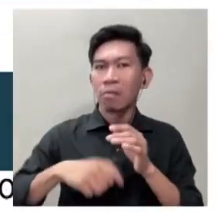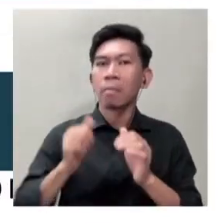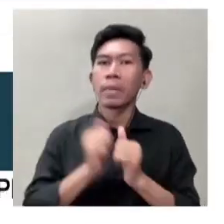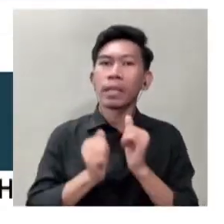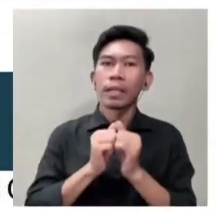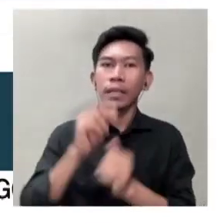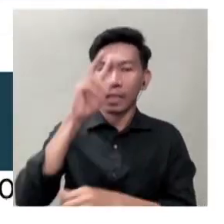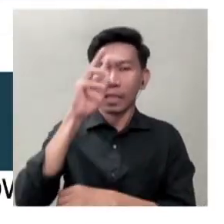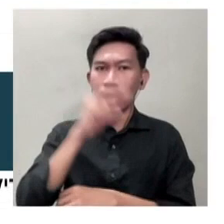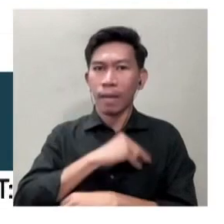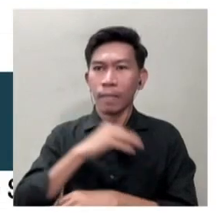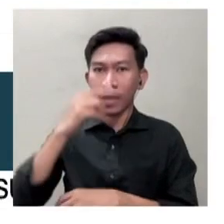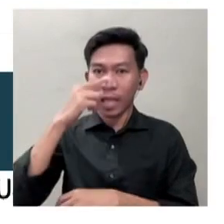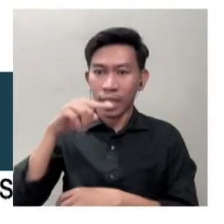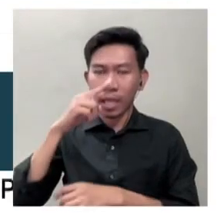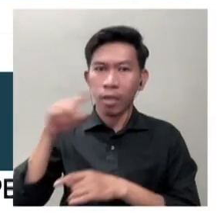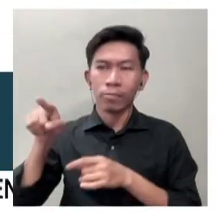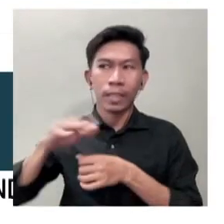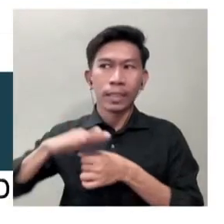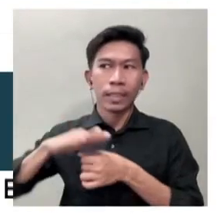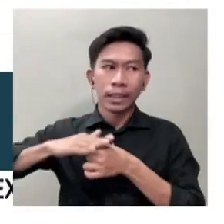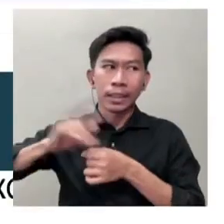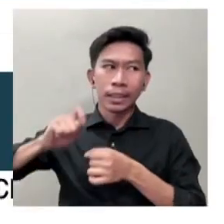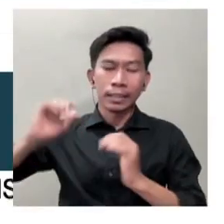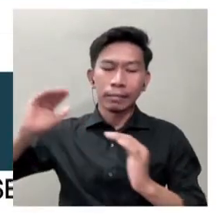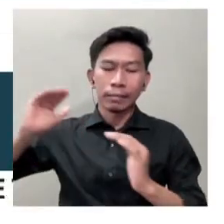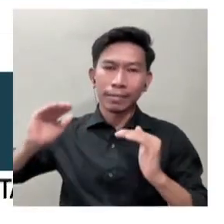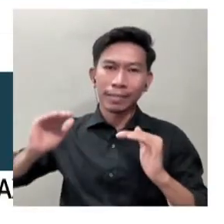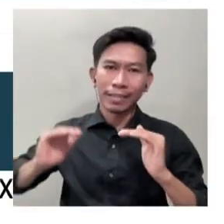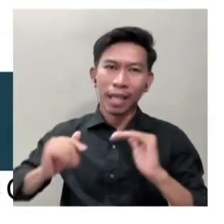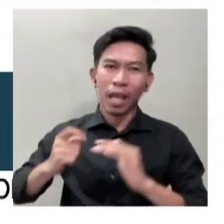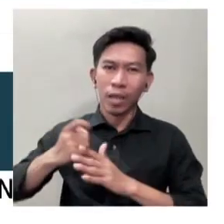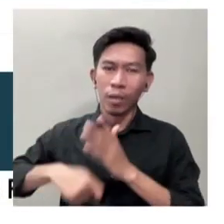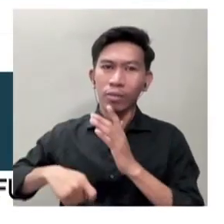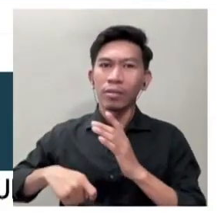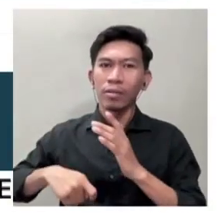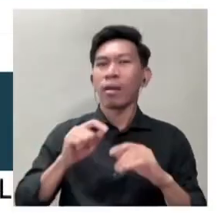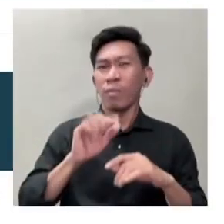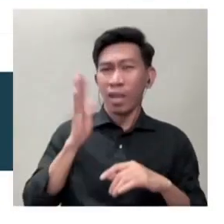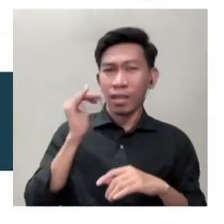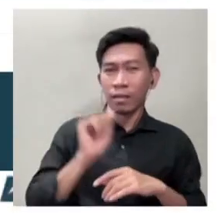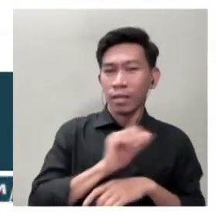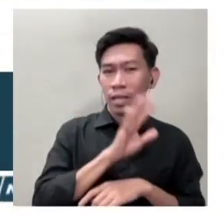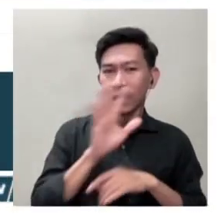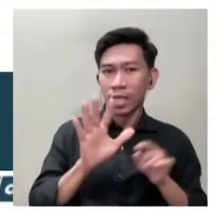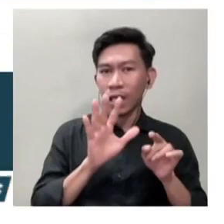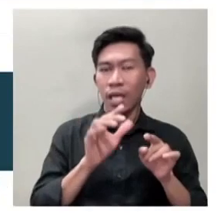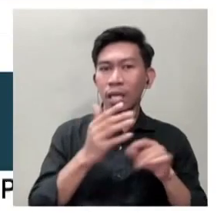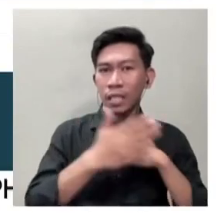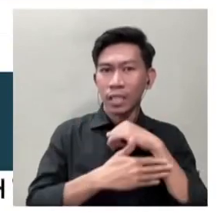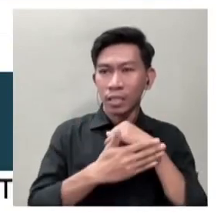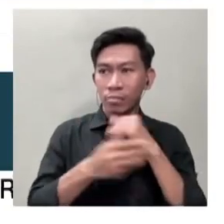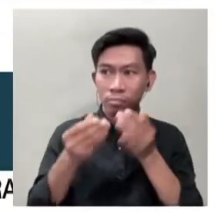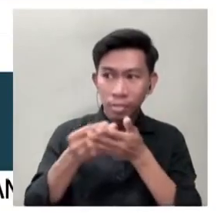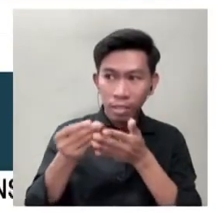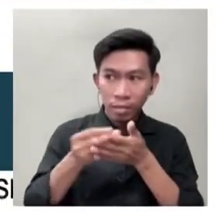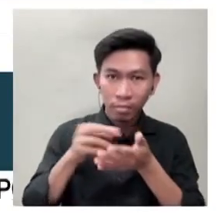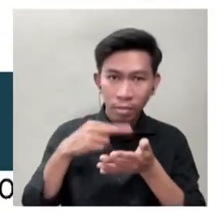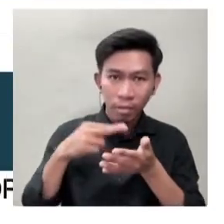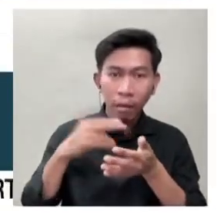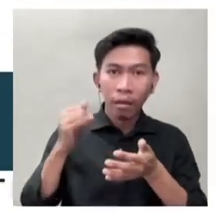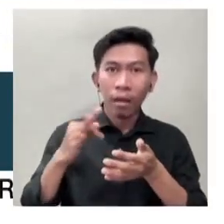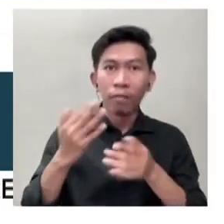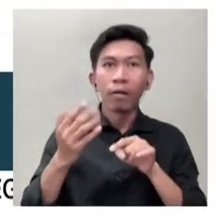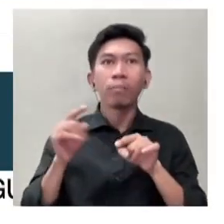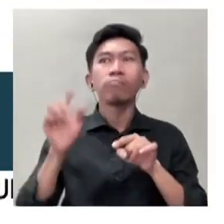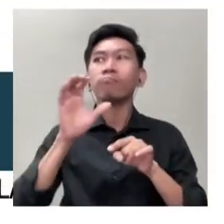and Thailand. Kasi kung itong mga Asian countries din na bumibili ng bigas, bibili lang sa